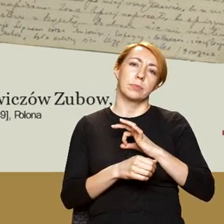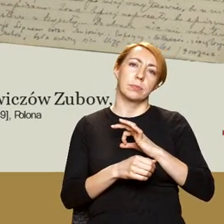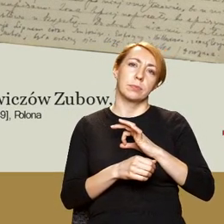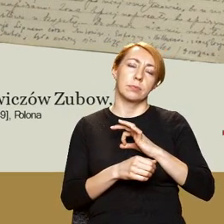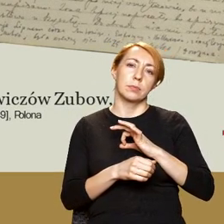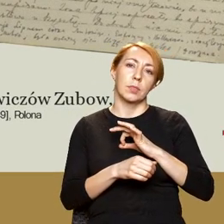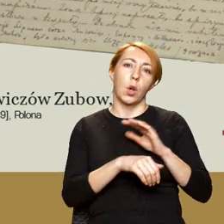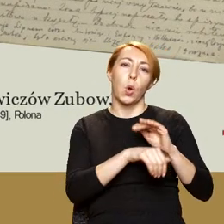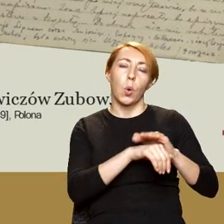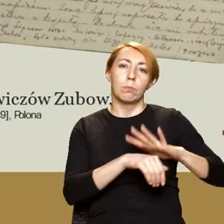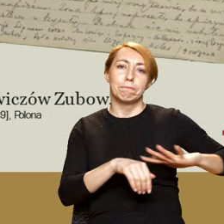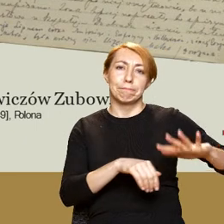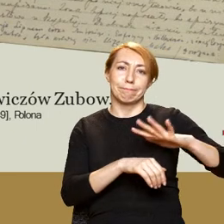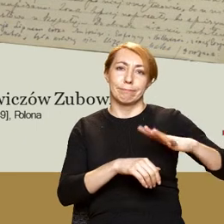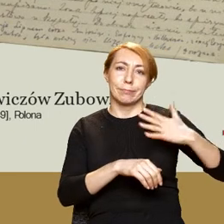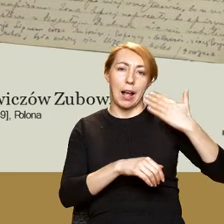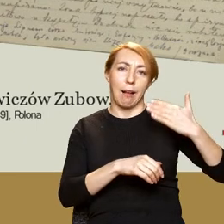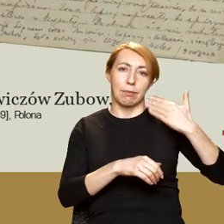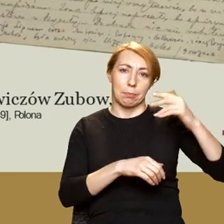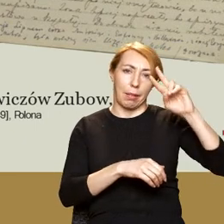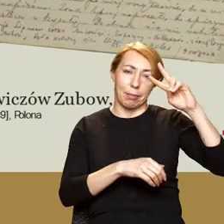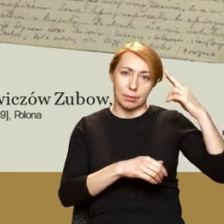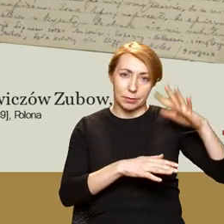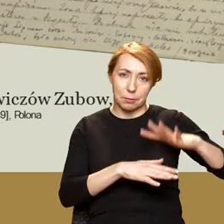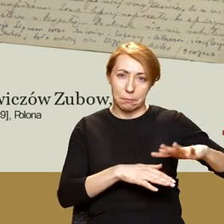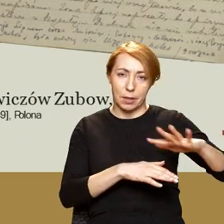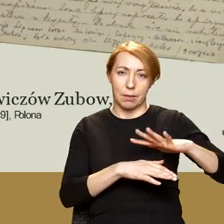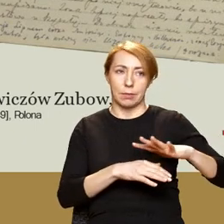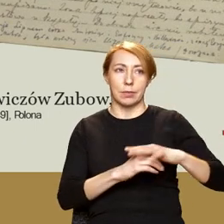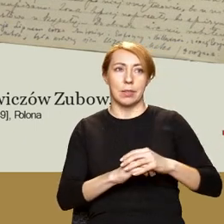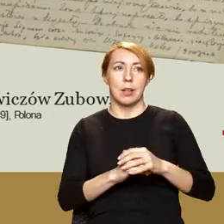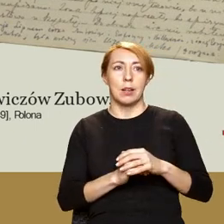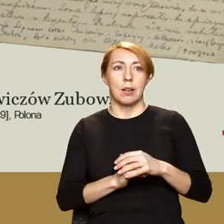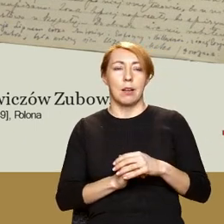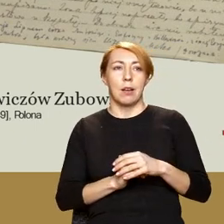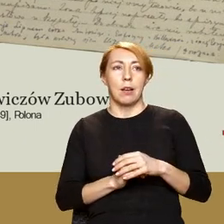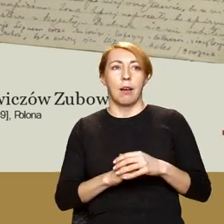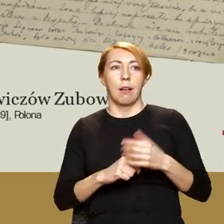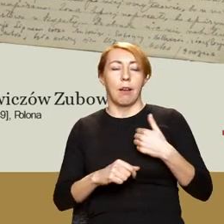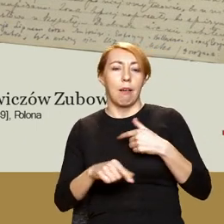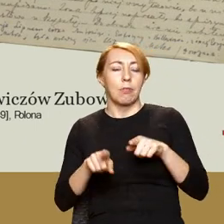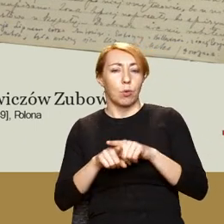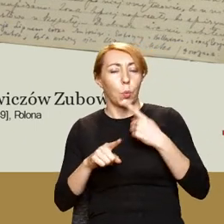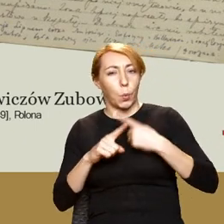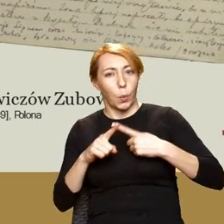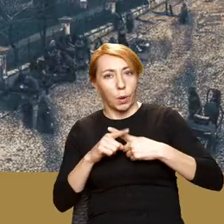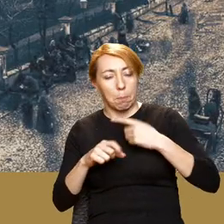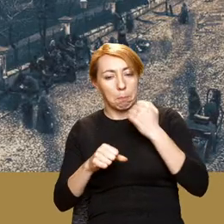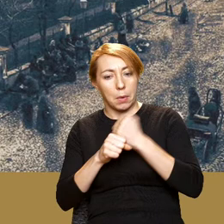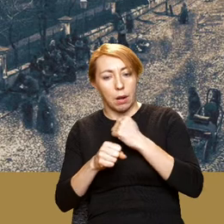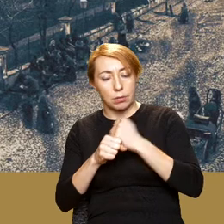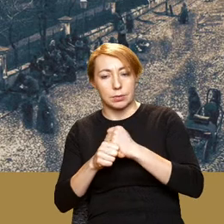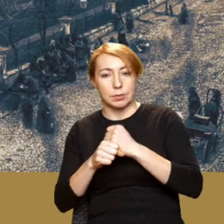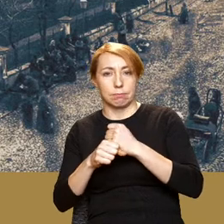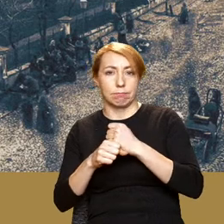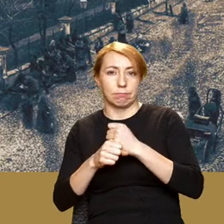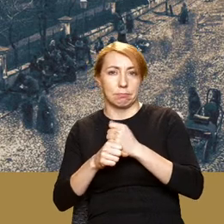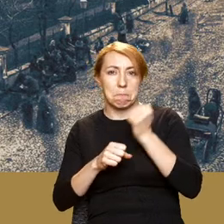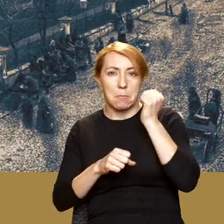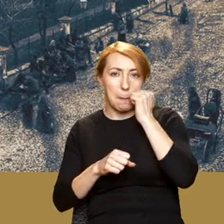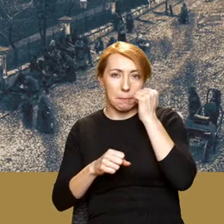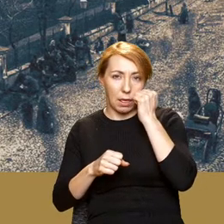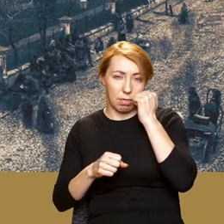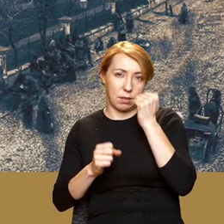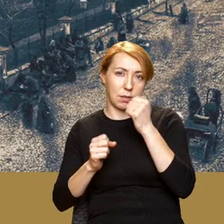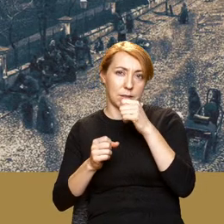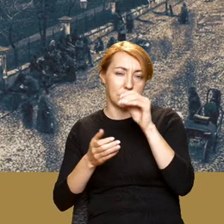з академічного свята литовського і домі. Бо я теж трохи працювала над дженниками і зараз